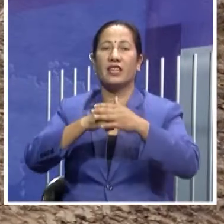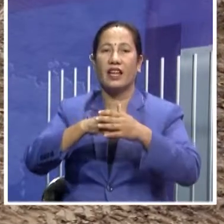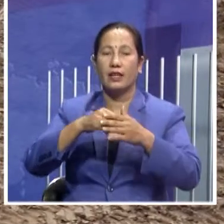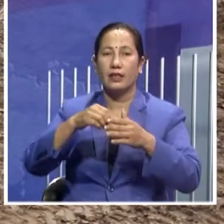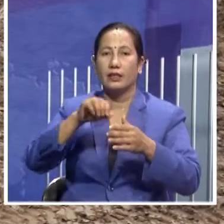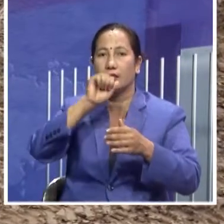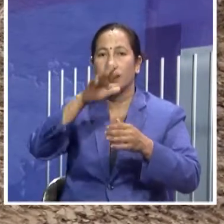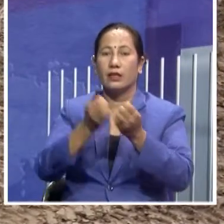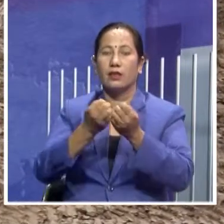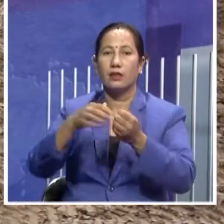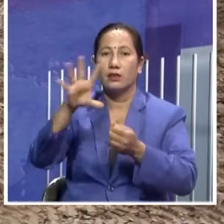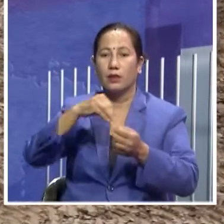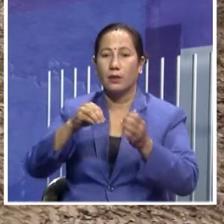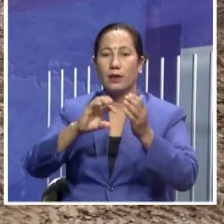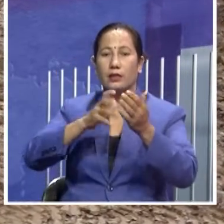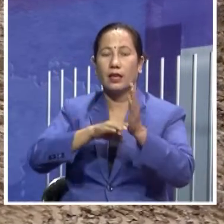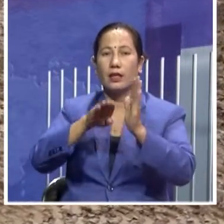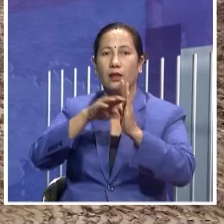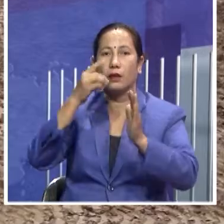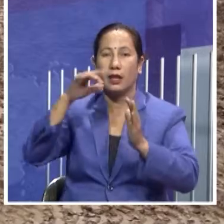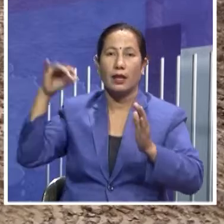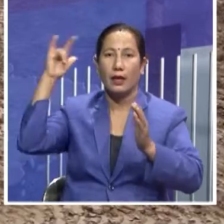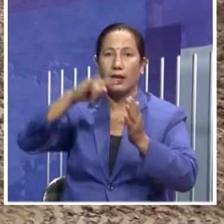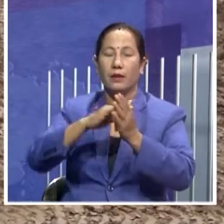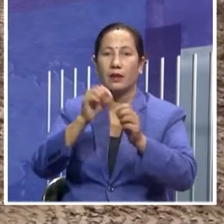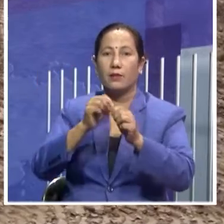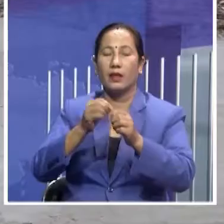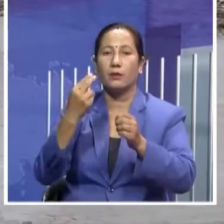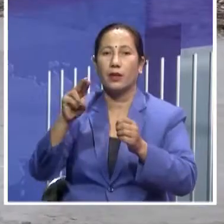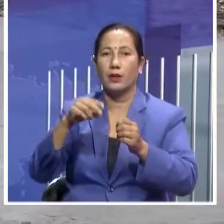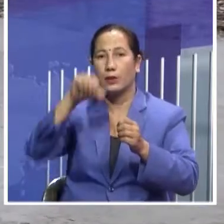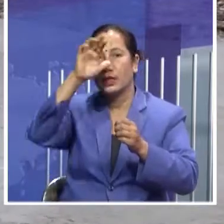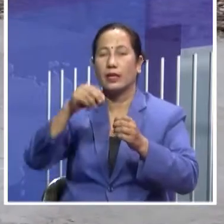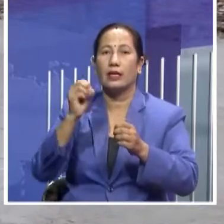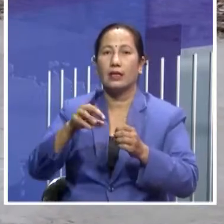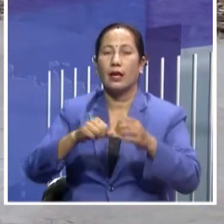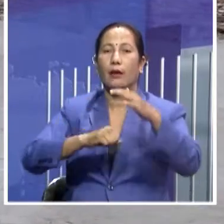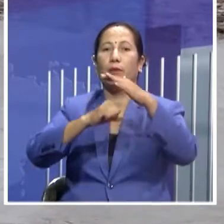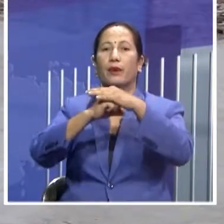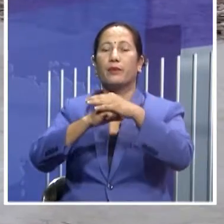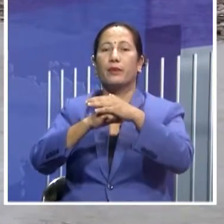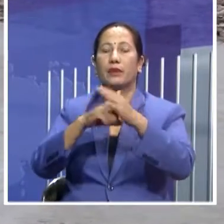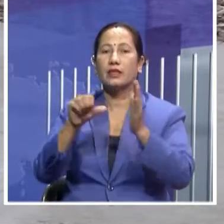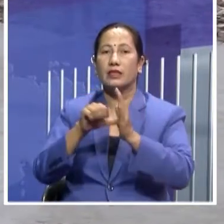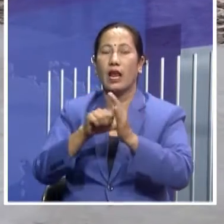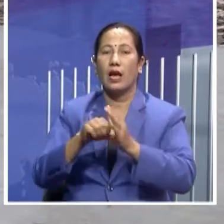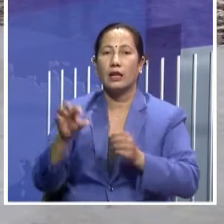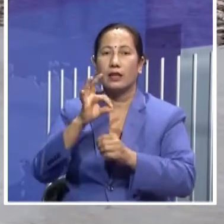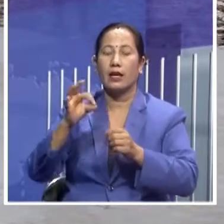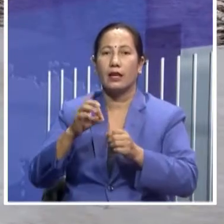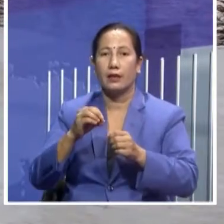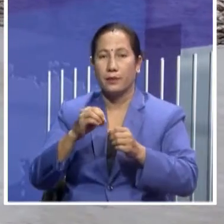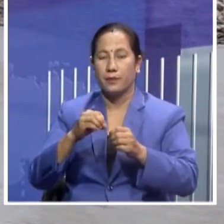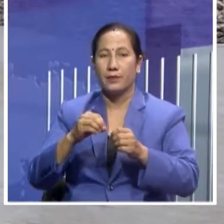बस्नेतले बताउनुभयो। सबै स्थानीय तहमा हेलिप्याड निर्माणको काम भइरहेको जानकारी दिँदै प्रमुख जिल्ला अधिकारी लक्ष्मी देवी